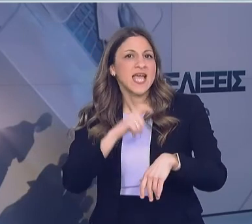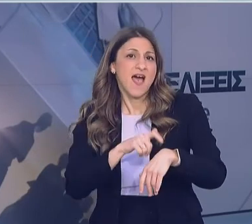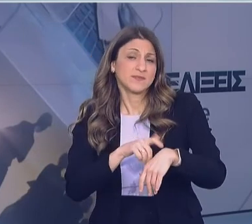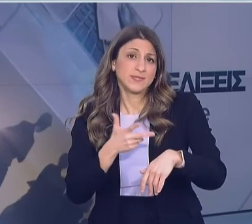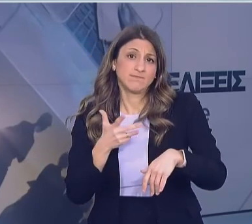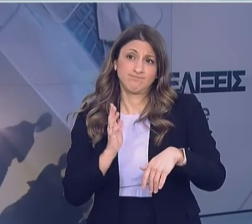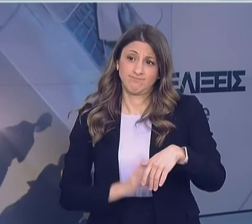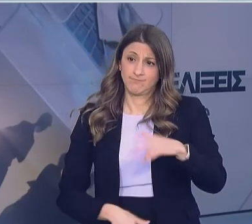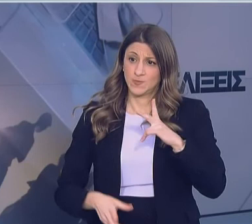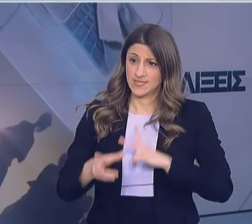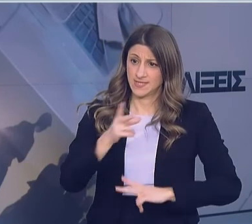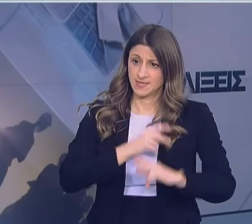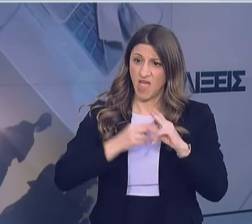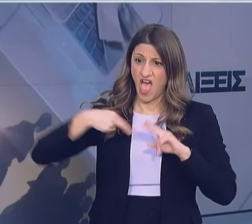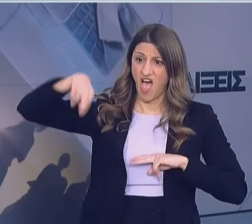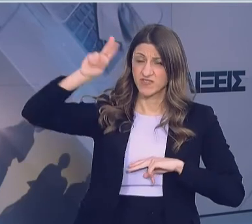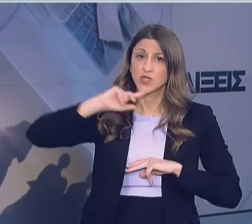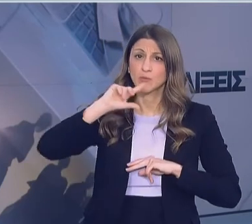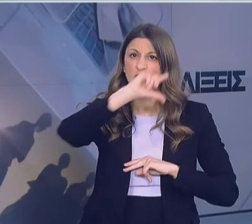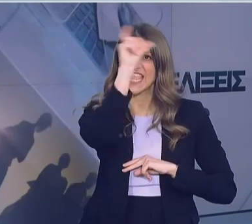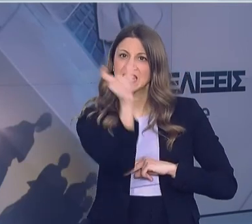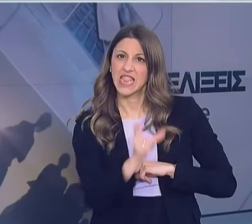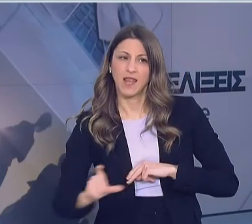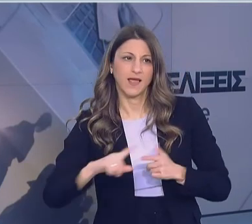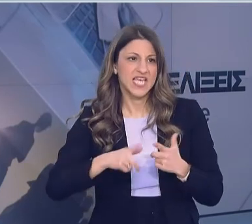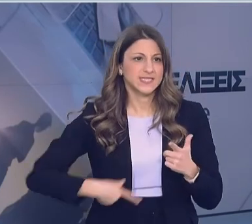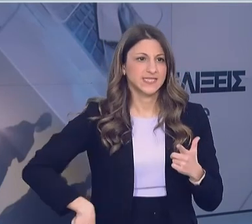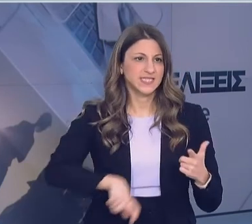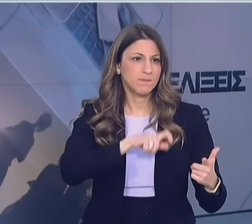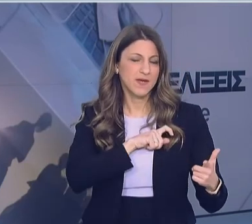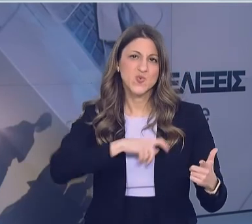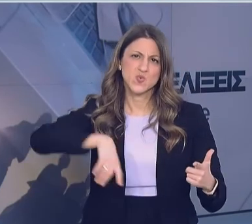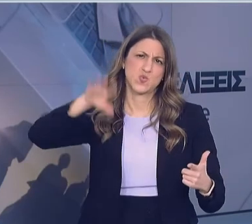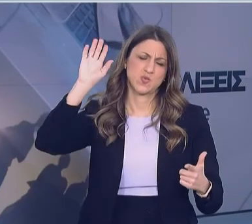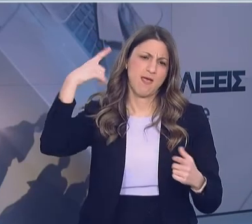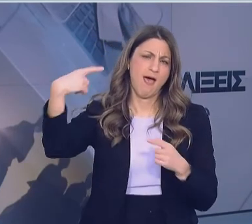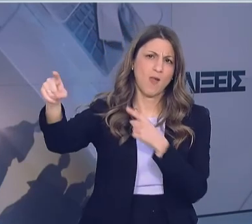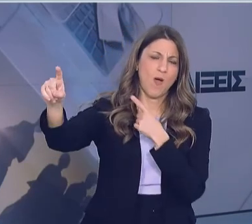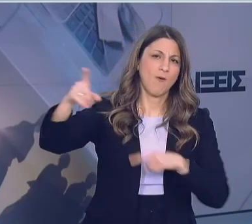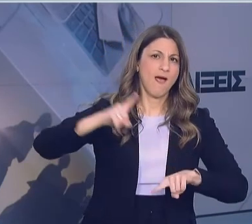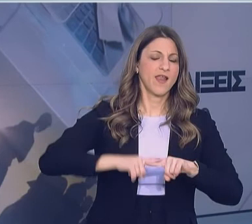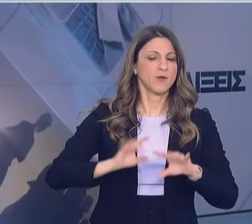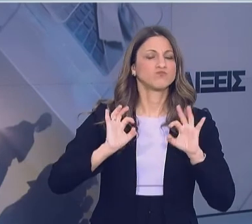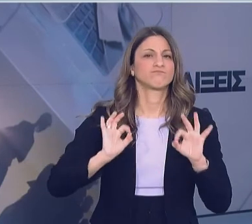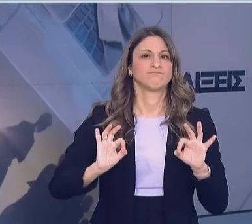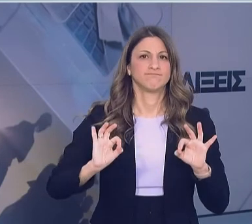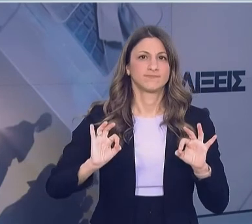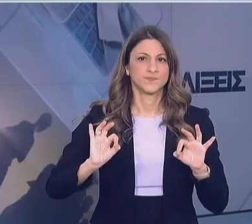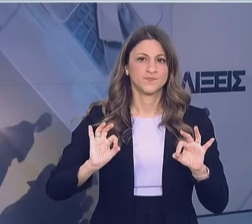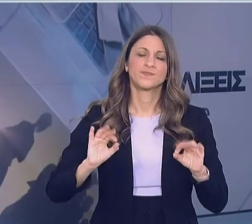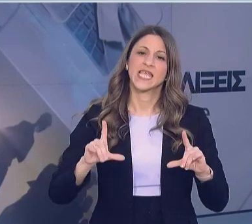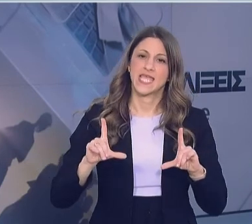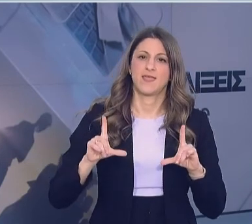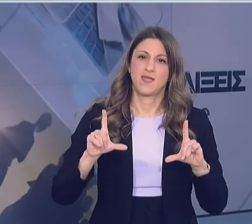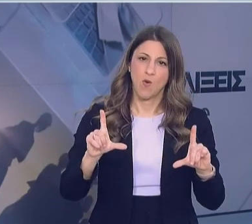μια αύξηση τύπου Ιταλίας, Ισπανίας ή άλλων χωρών στην Ευρωπαϊκή Ένωση. Και θεωρώ ότι αυτή η